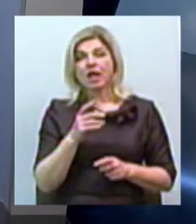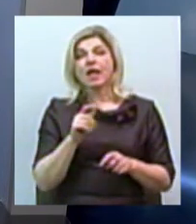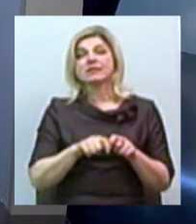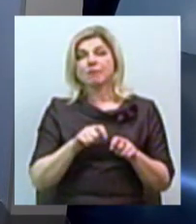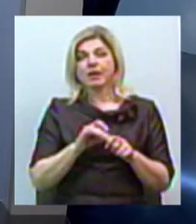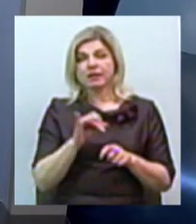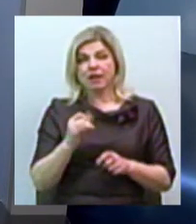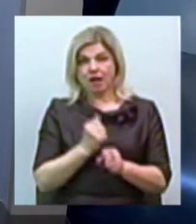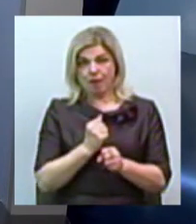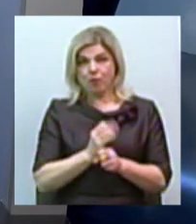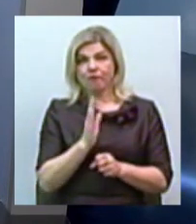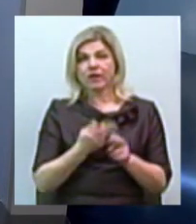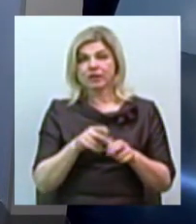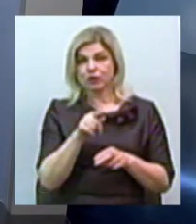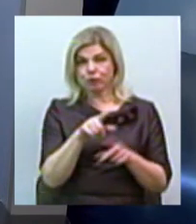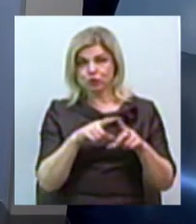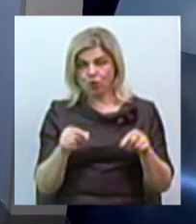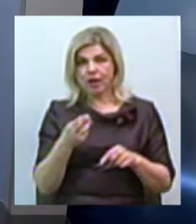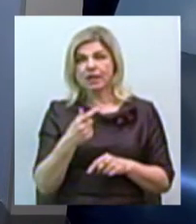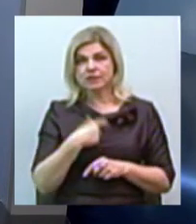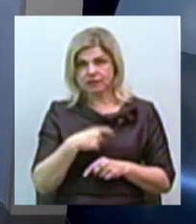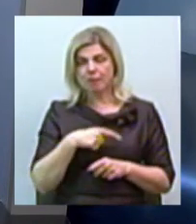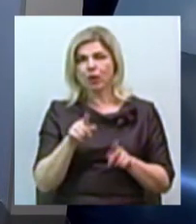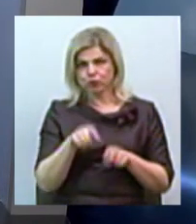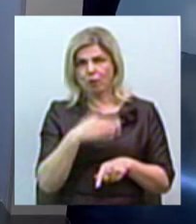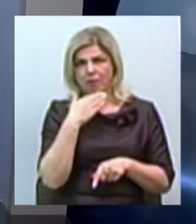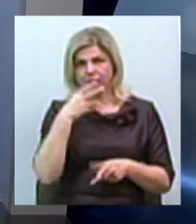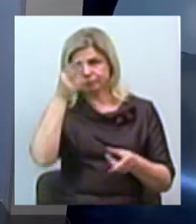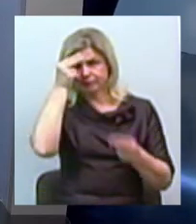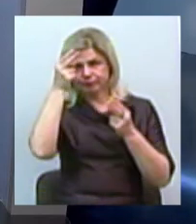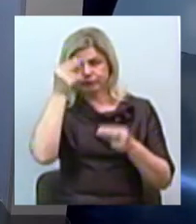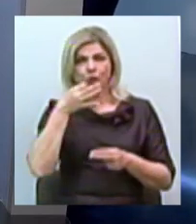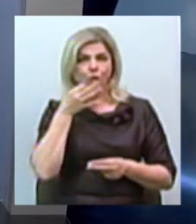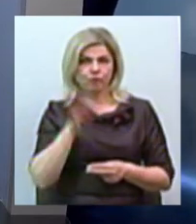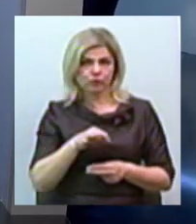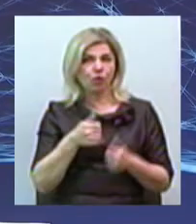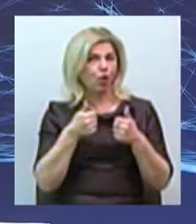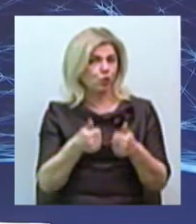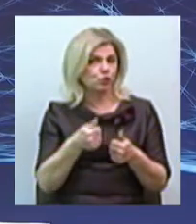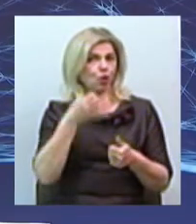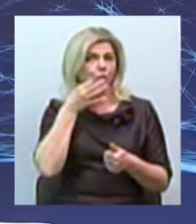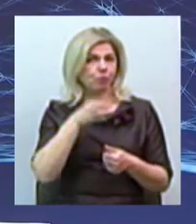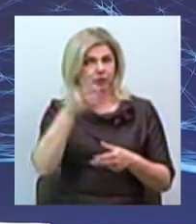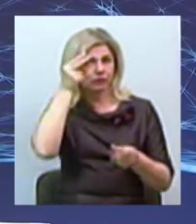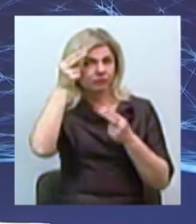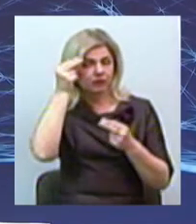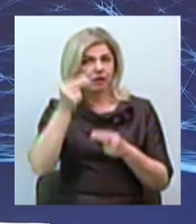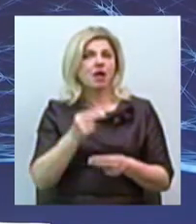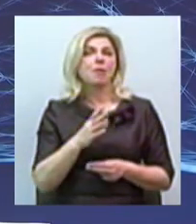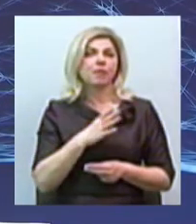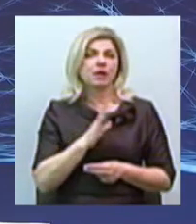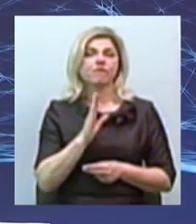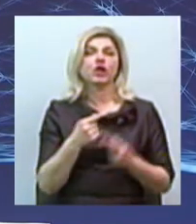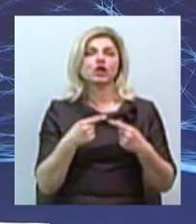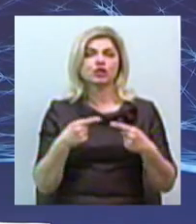працюють в даному закладі, вони теж для себе дуже багато взяли досвіду, позитивного досвіду. Побувати в іншому освітньому